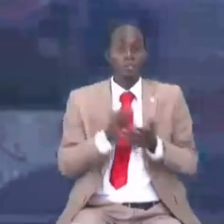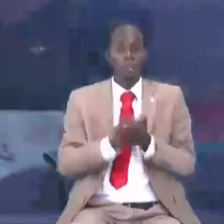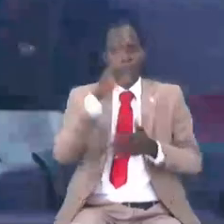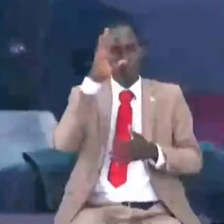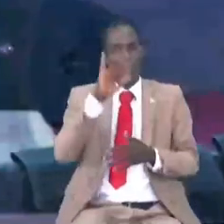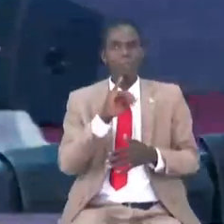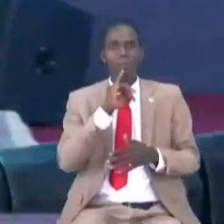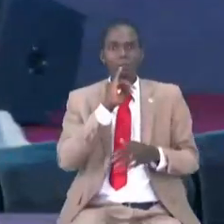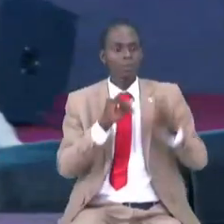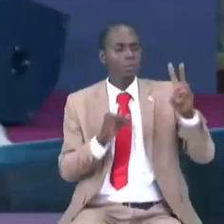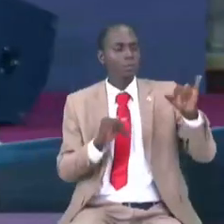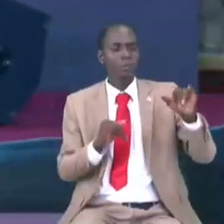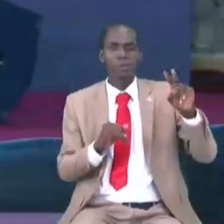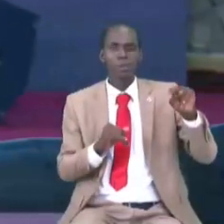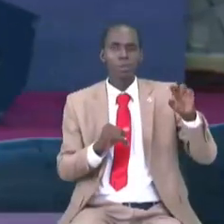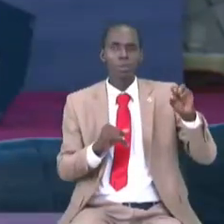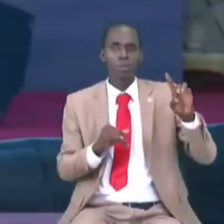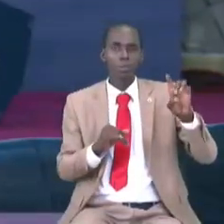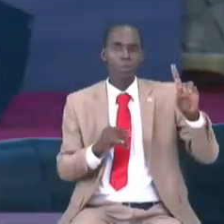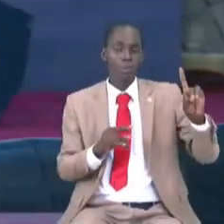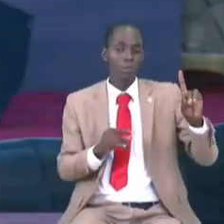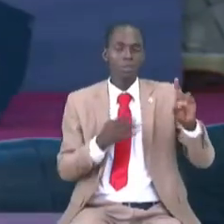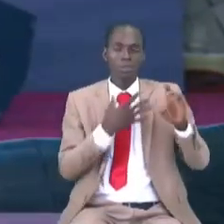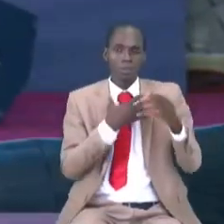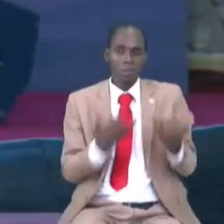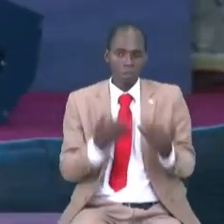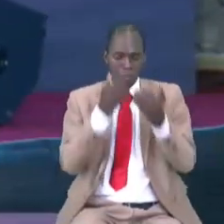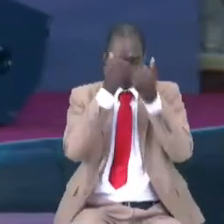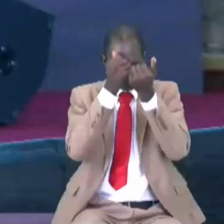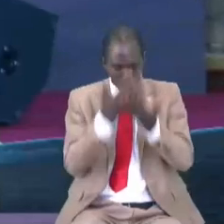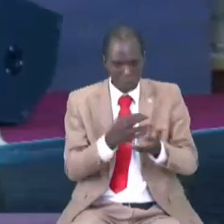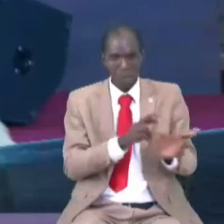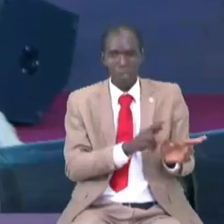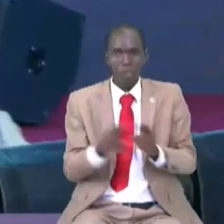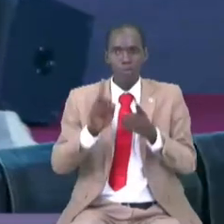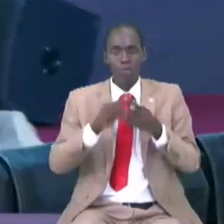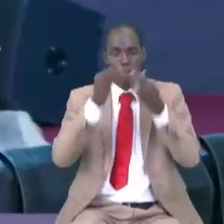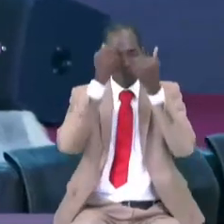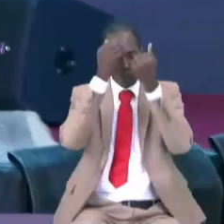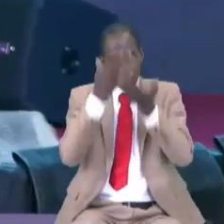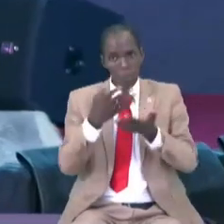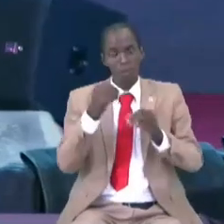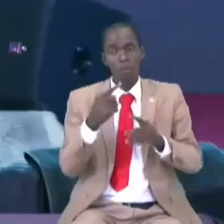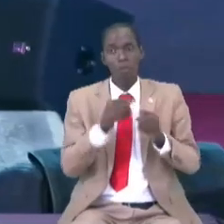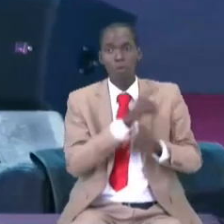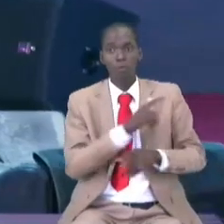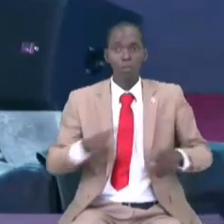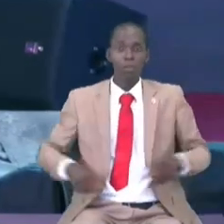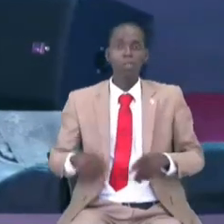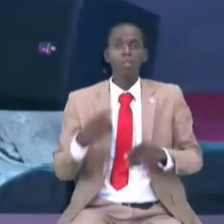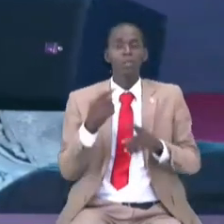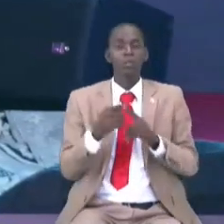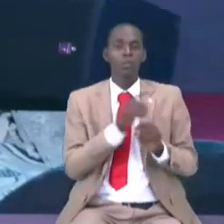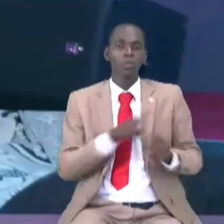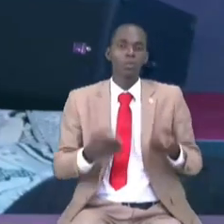était disposé à obéir au Seigneur, la parole de l'Éternel lui fut adressée à Jonas une seconde fois en ces mots. Verset